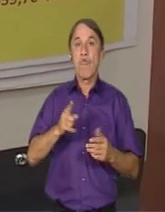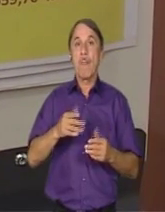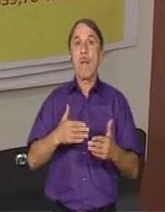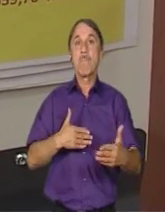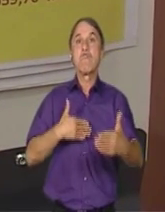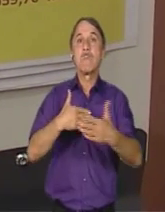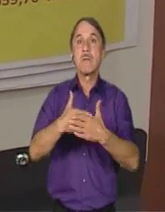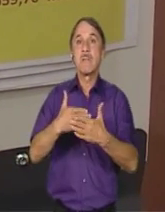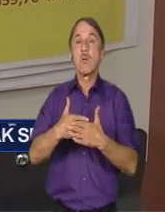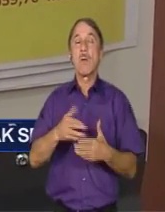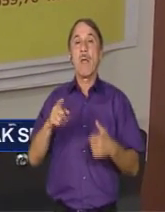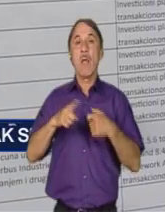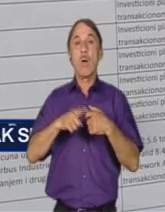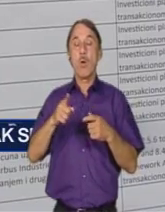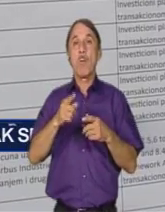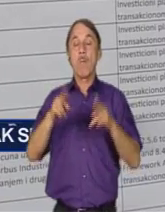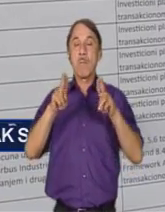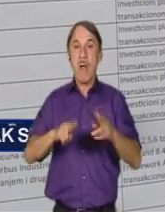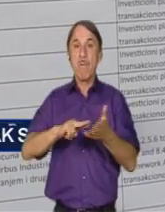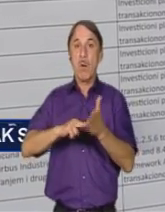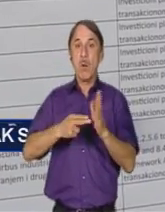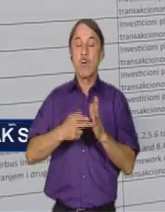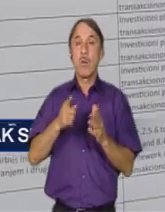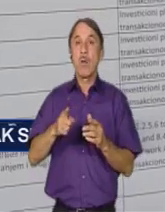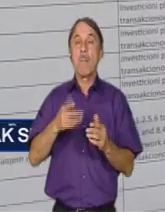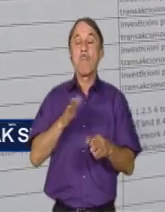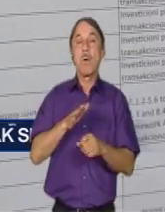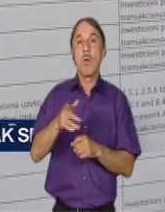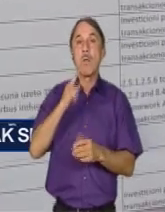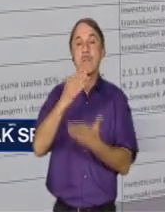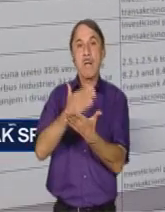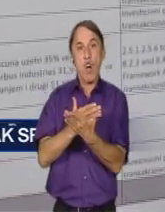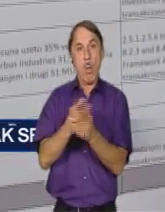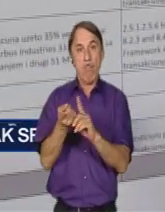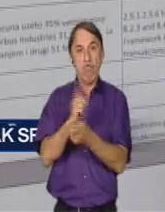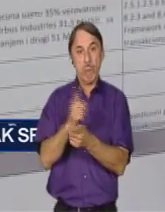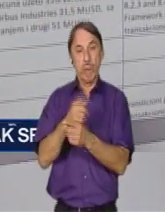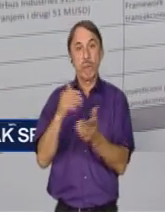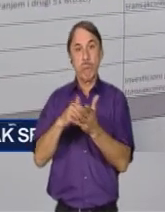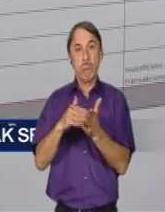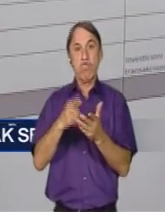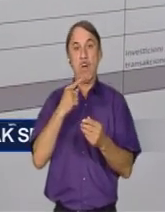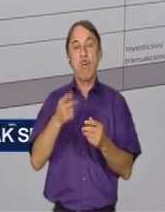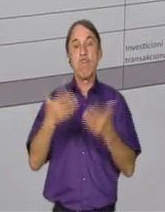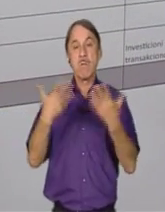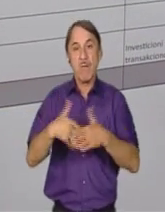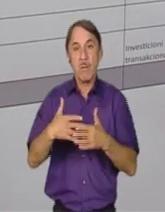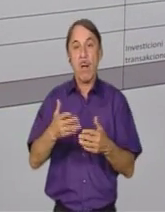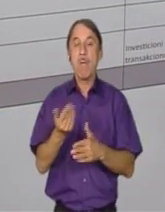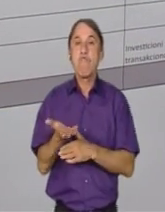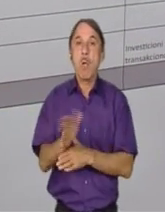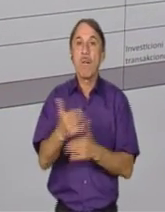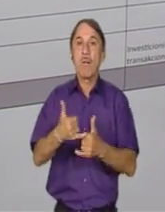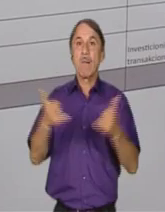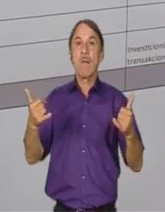zalažu za patriotski pristup ekonomiji, što znači promenu politike protekcionizma stranim ulagačima u korist domaćih privrednika